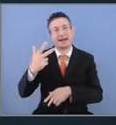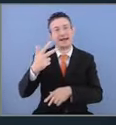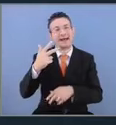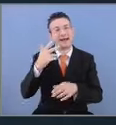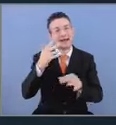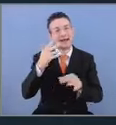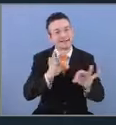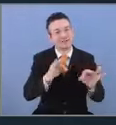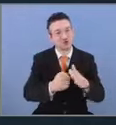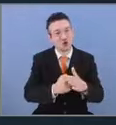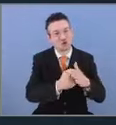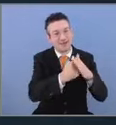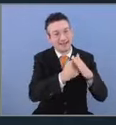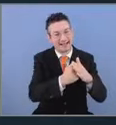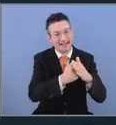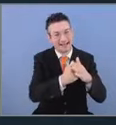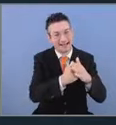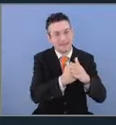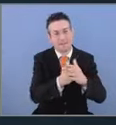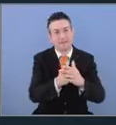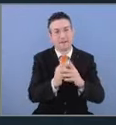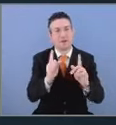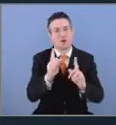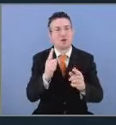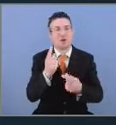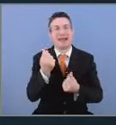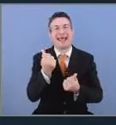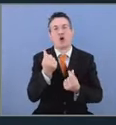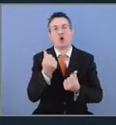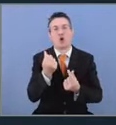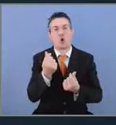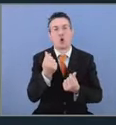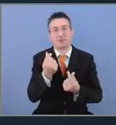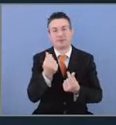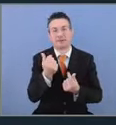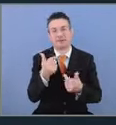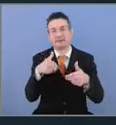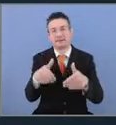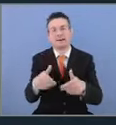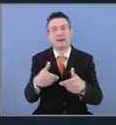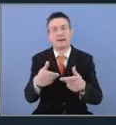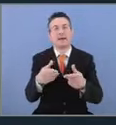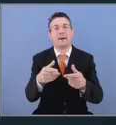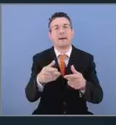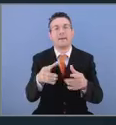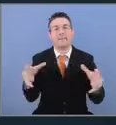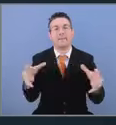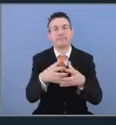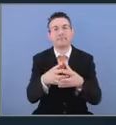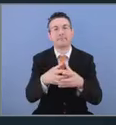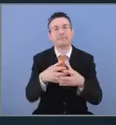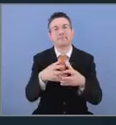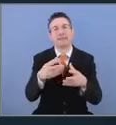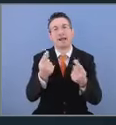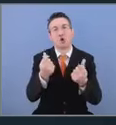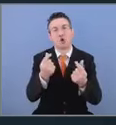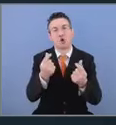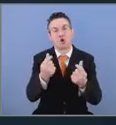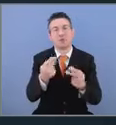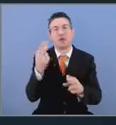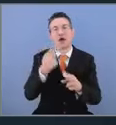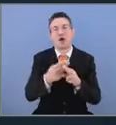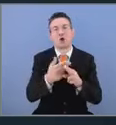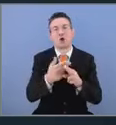come economista partecipante del Dipartimento di Economia di Roma 3. E per chiedere,